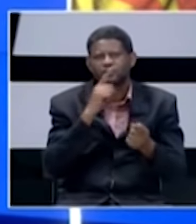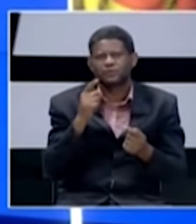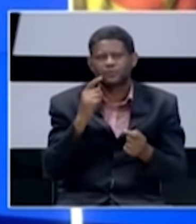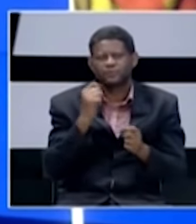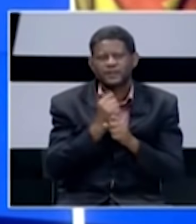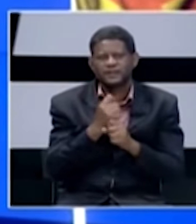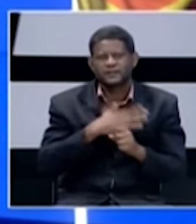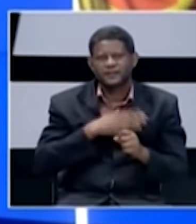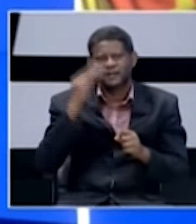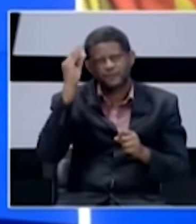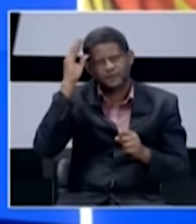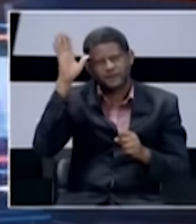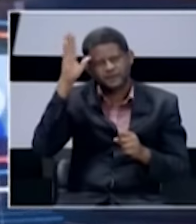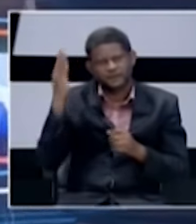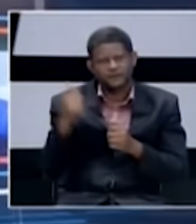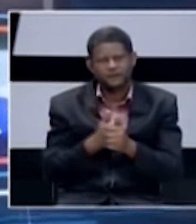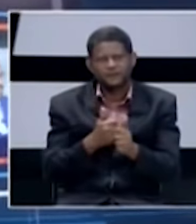ተኸታቲልዎሎም